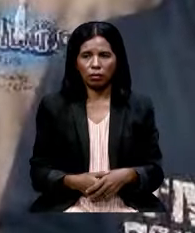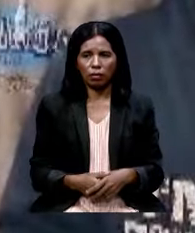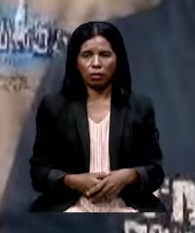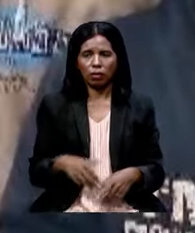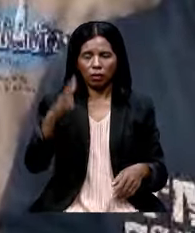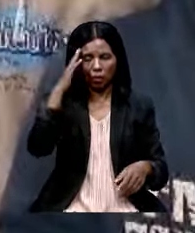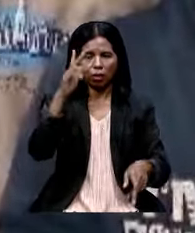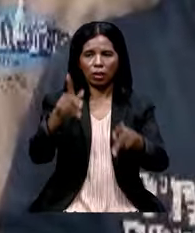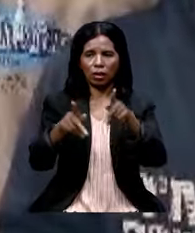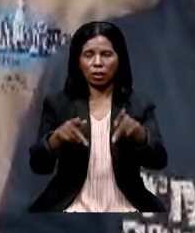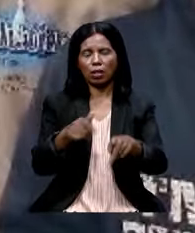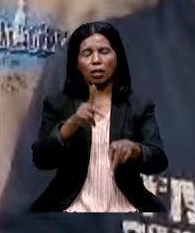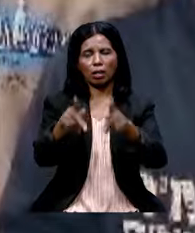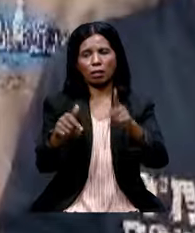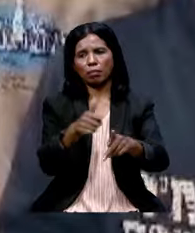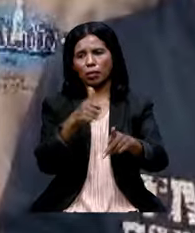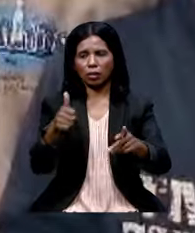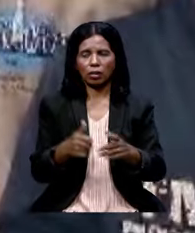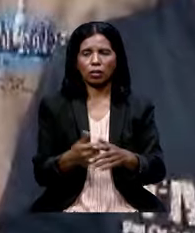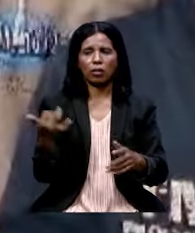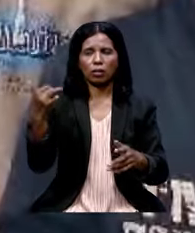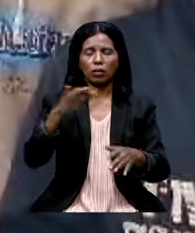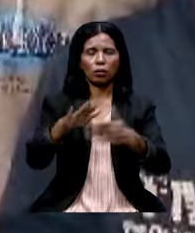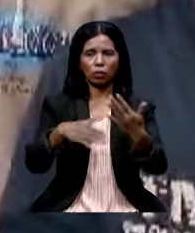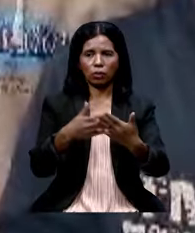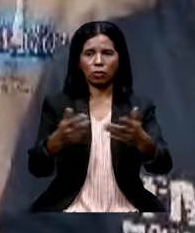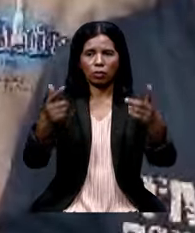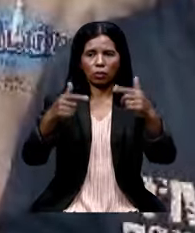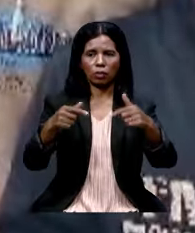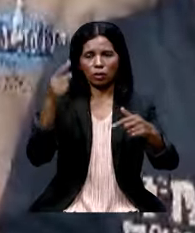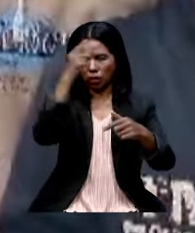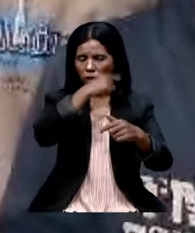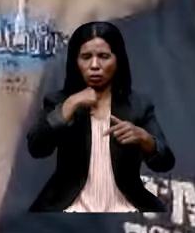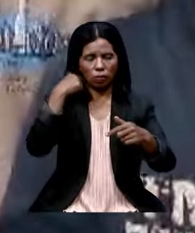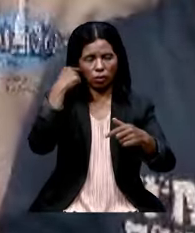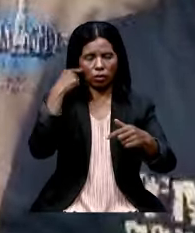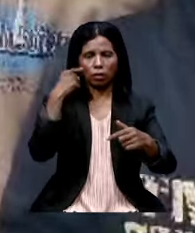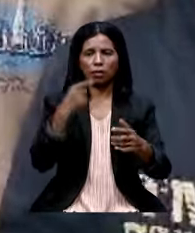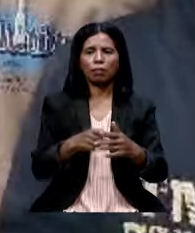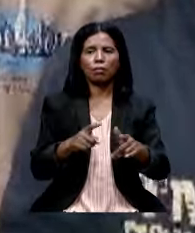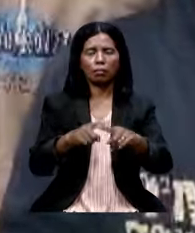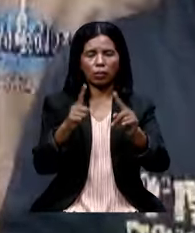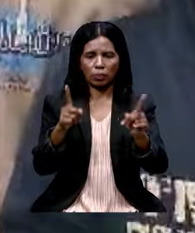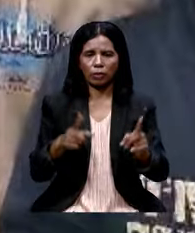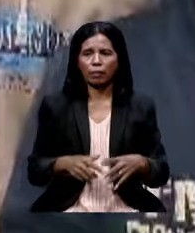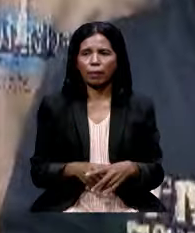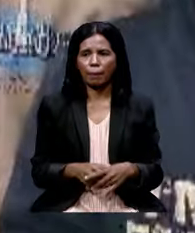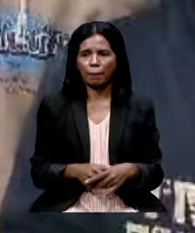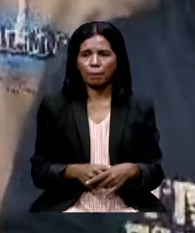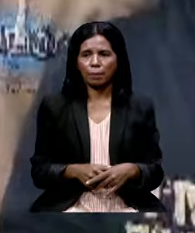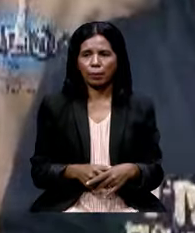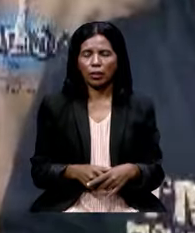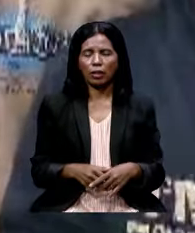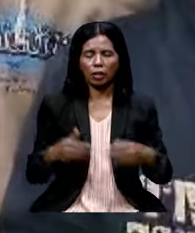sir. Suspetu sir ane sia hototu mai hofalu gai hotulet. Mabe sebelum